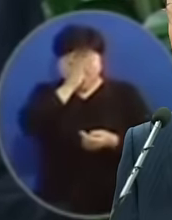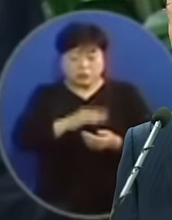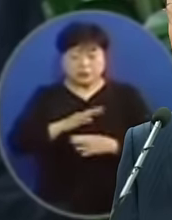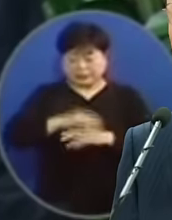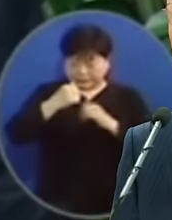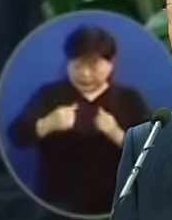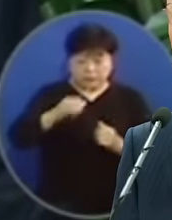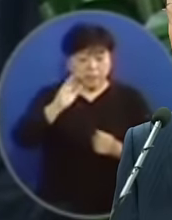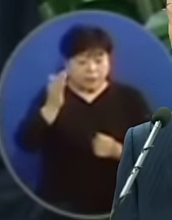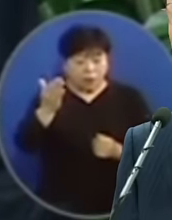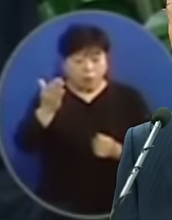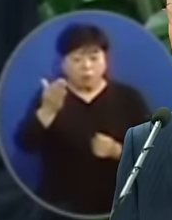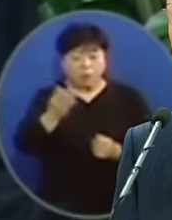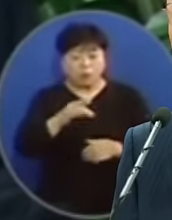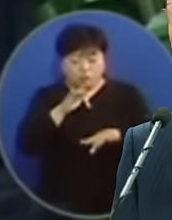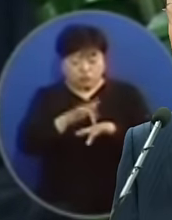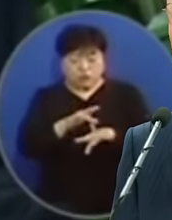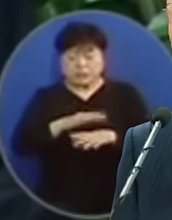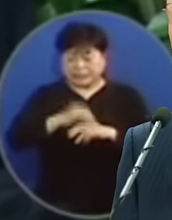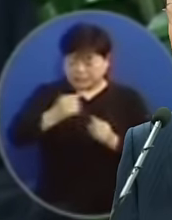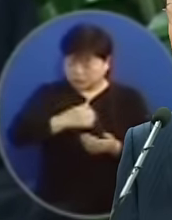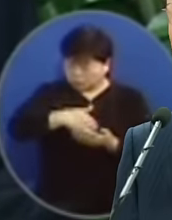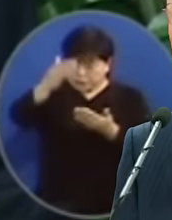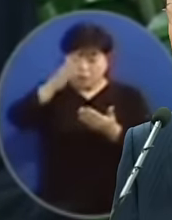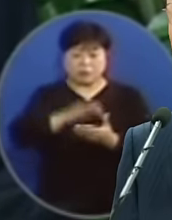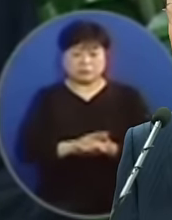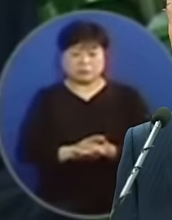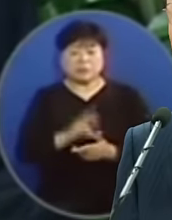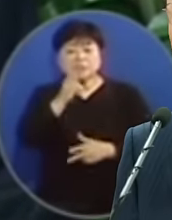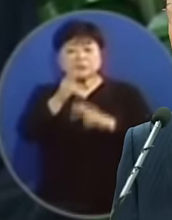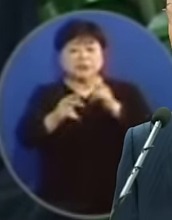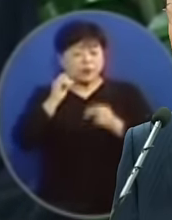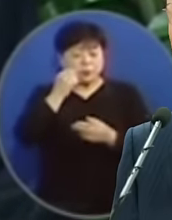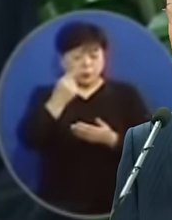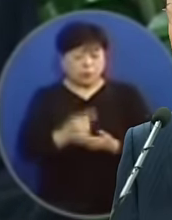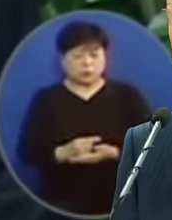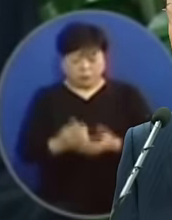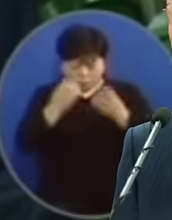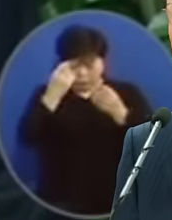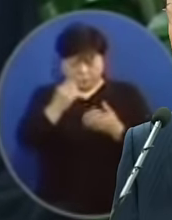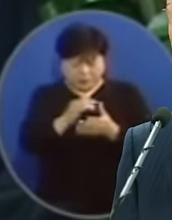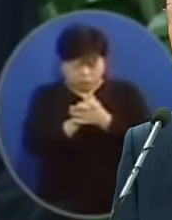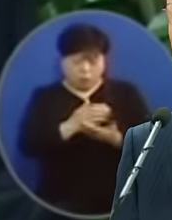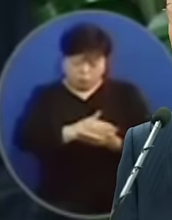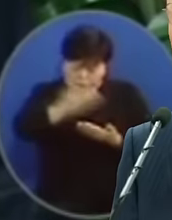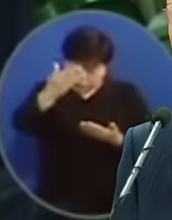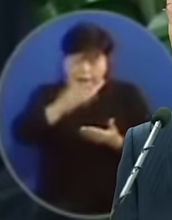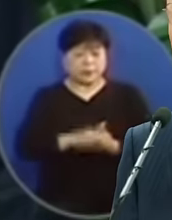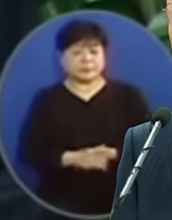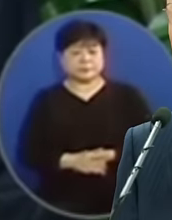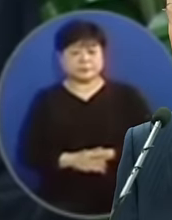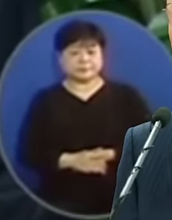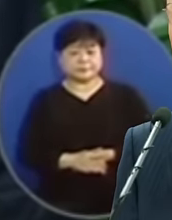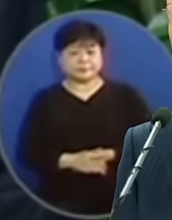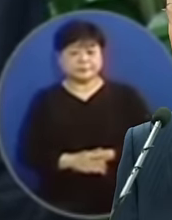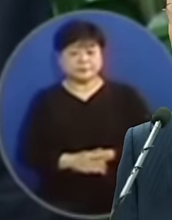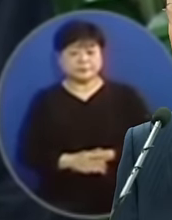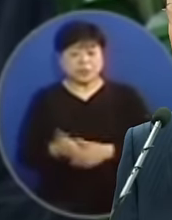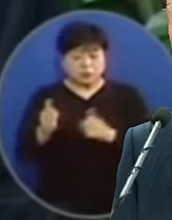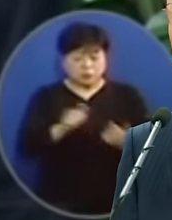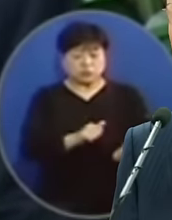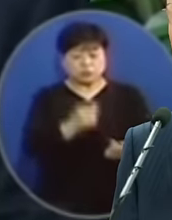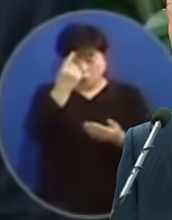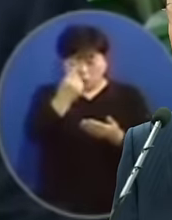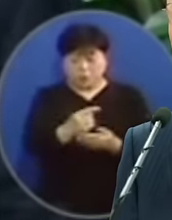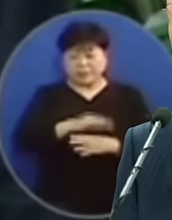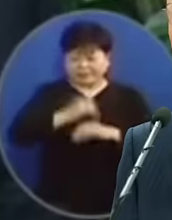되고 귀신이 오면 귀신을 대적해야 되고 사업상 어려움이 오고 고난이 오면 기도하고 믿음으로 대적해야 되고 죽음의